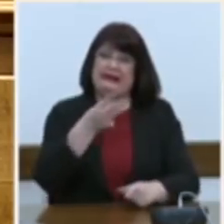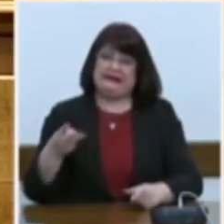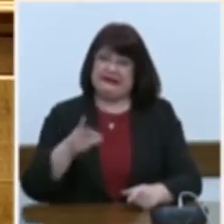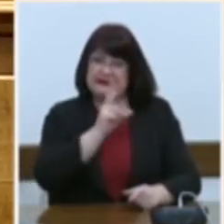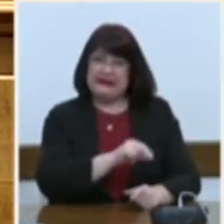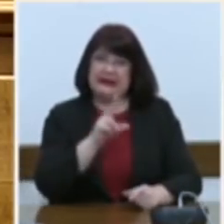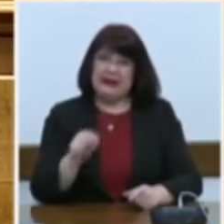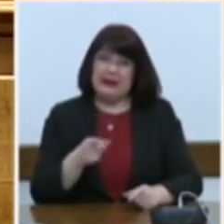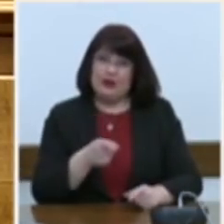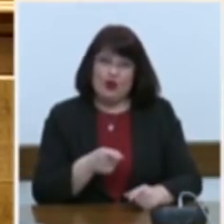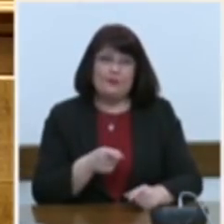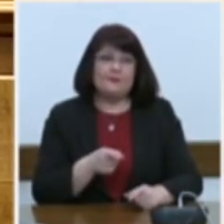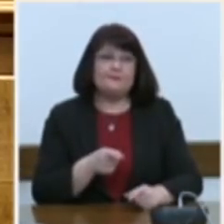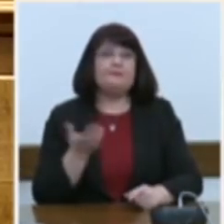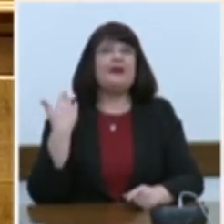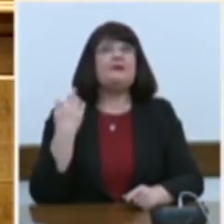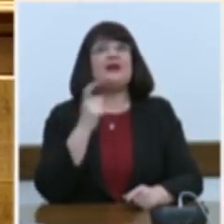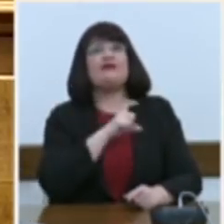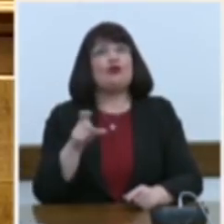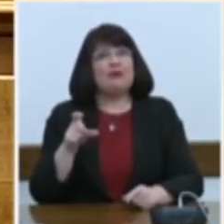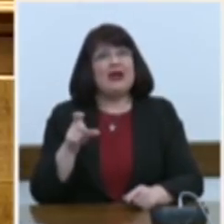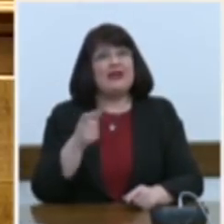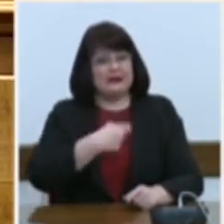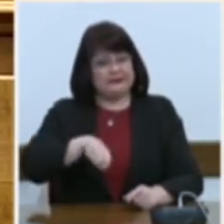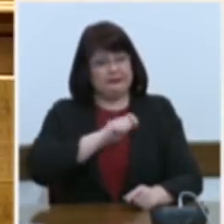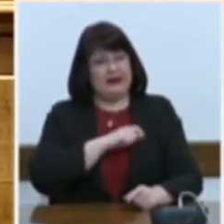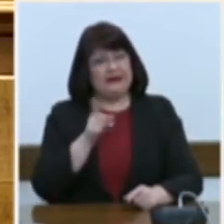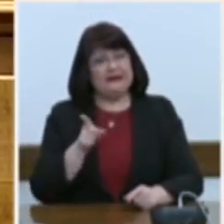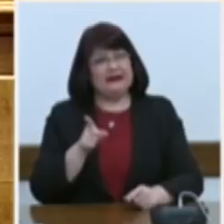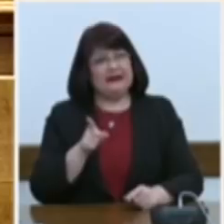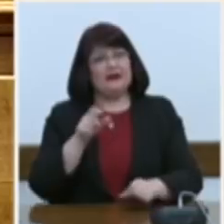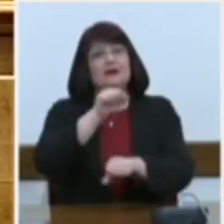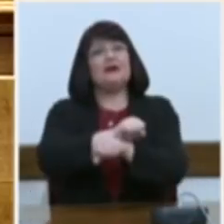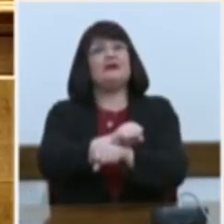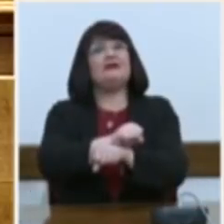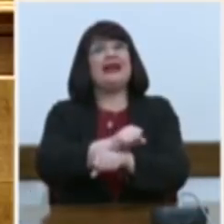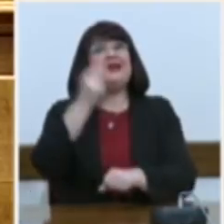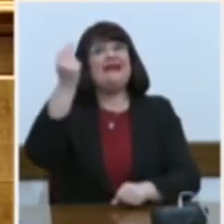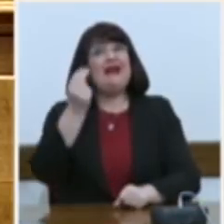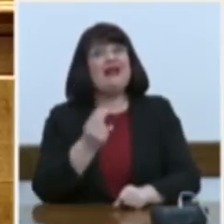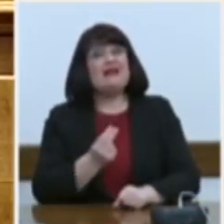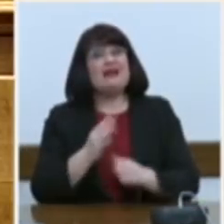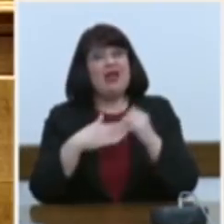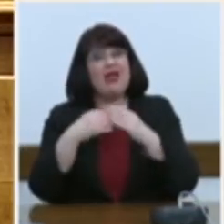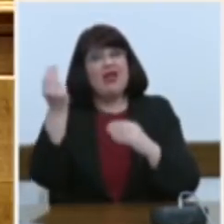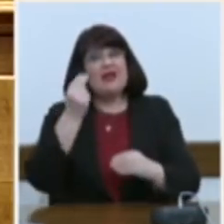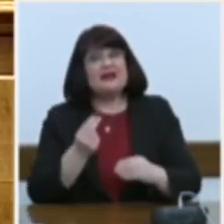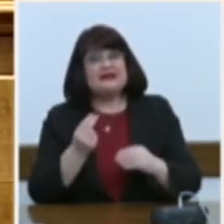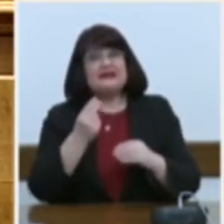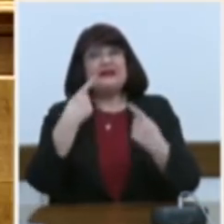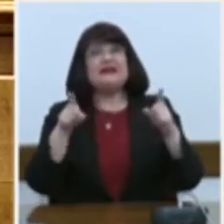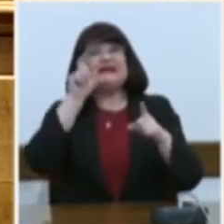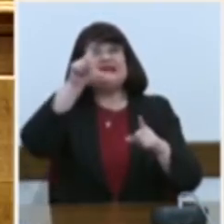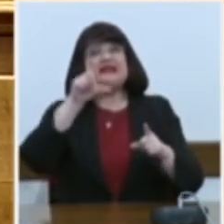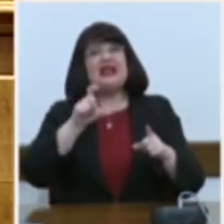και του ΣΥΡΙΖΑ, πριν μια εβδομάδα στην Ισπανία φυλακίστηκε καλλιτέχνης γιατί με τους στίχους του πρόσβαλε,